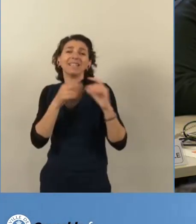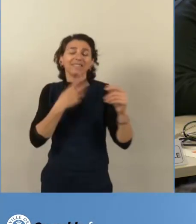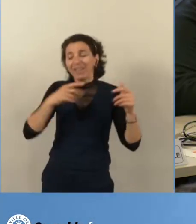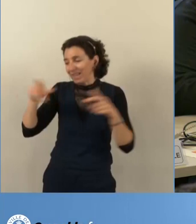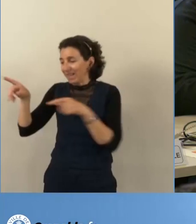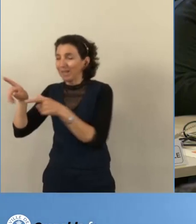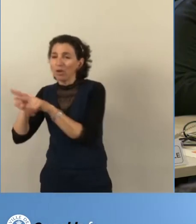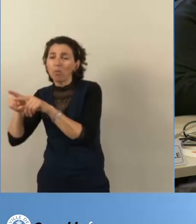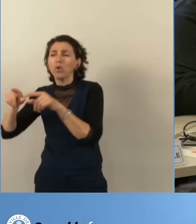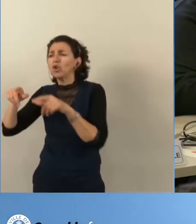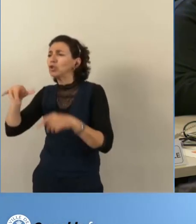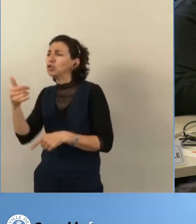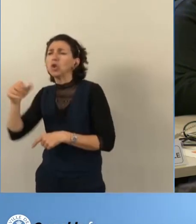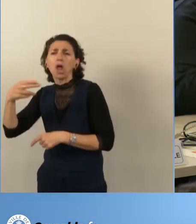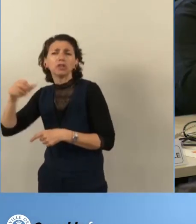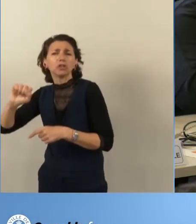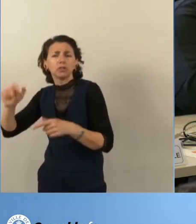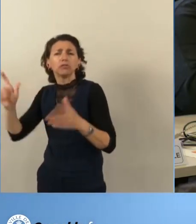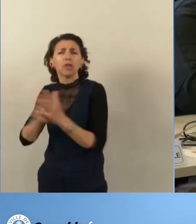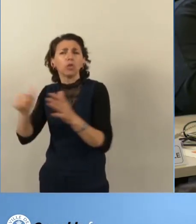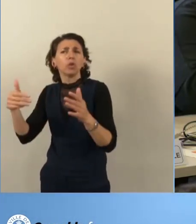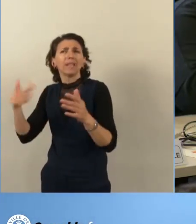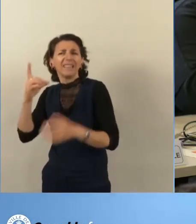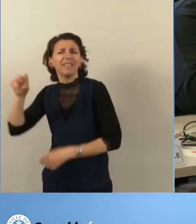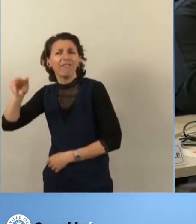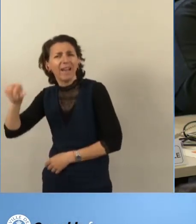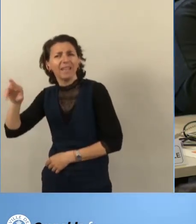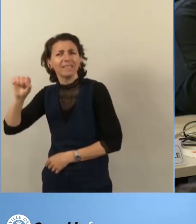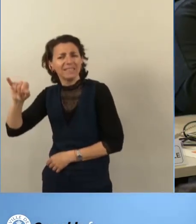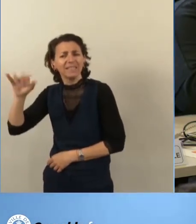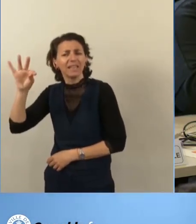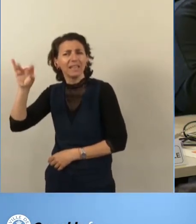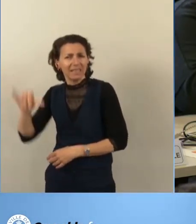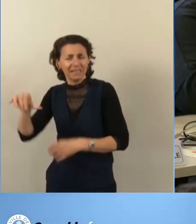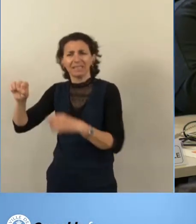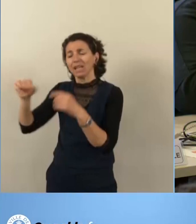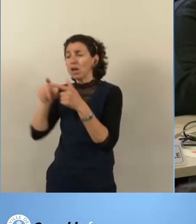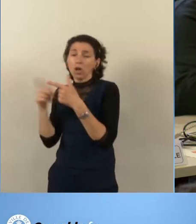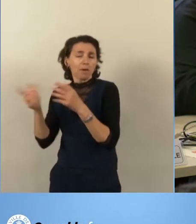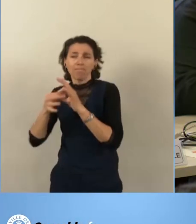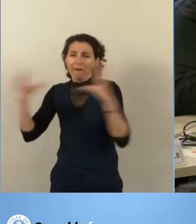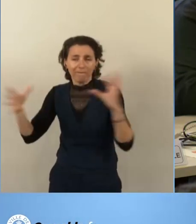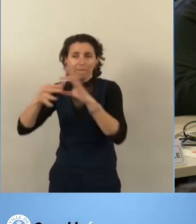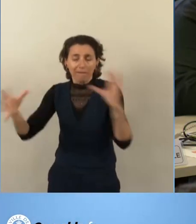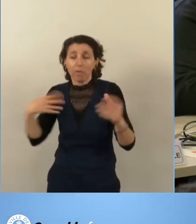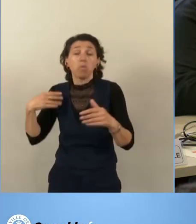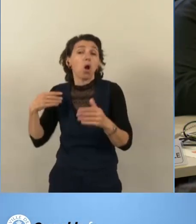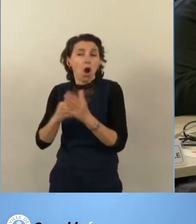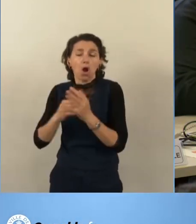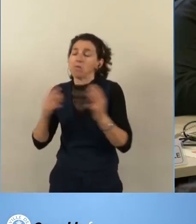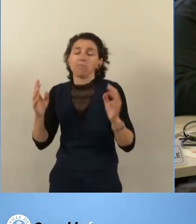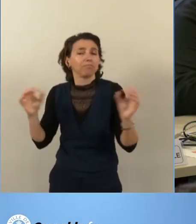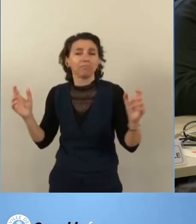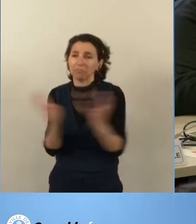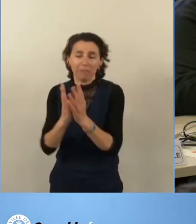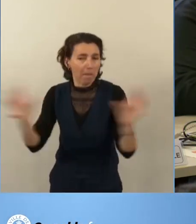lors de la dernière édition de diversities ensuite riovoit a été invité comme l'ensemble de nos villes jumelles mais elle a pas donné suite déjà